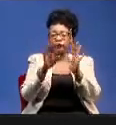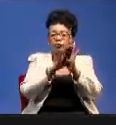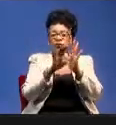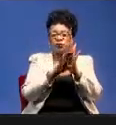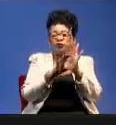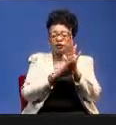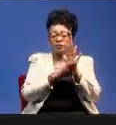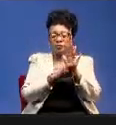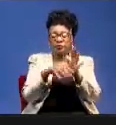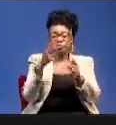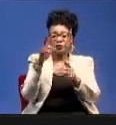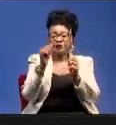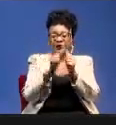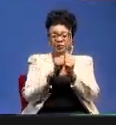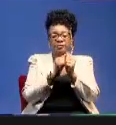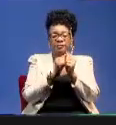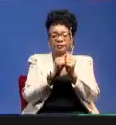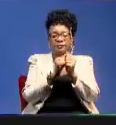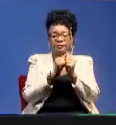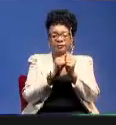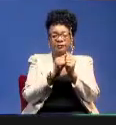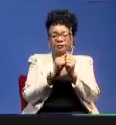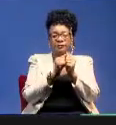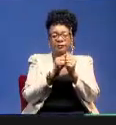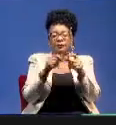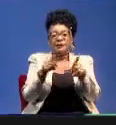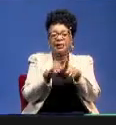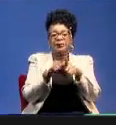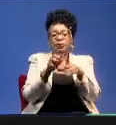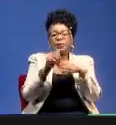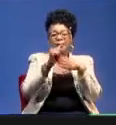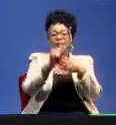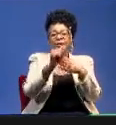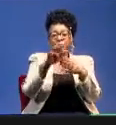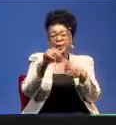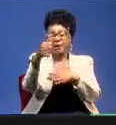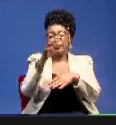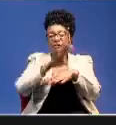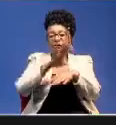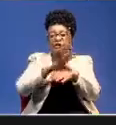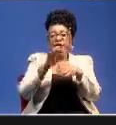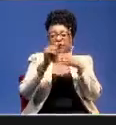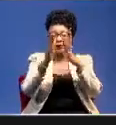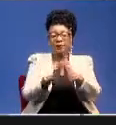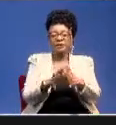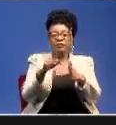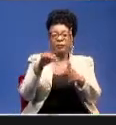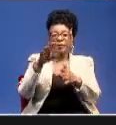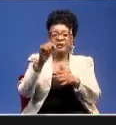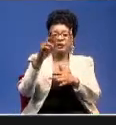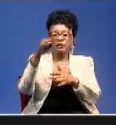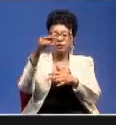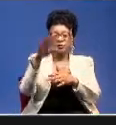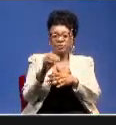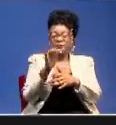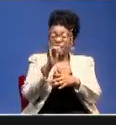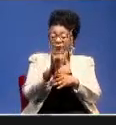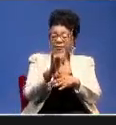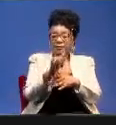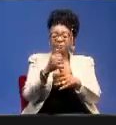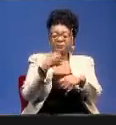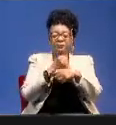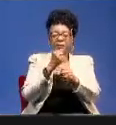mwaka 2010. Wakiongozwa na viongozi wa makanisa wa Kipentekote, mswada huo